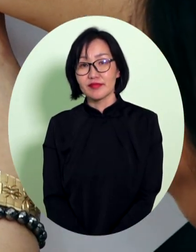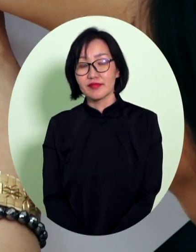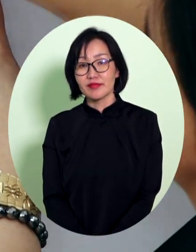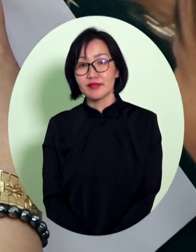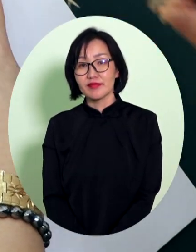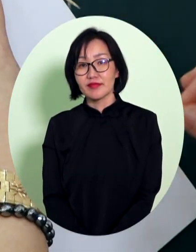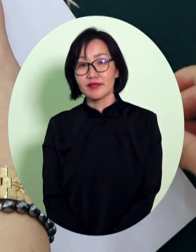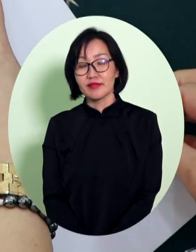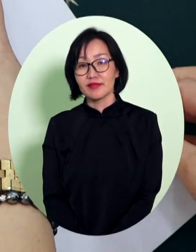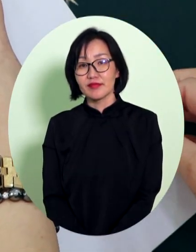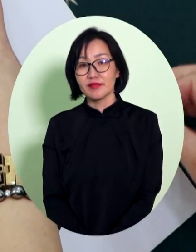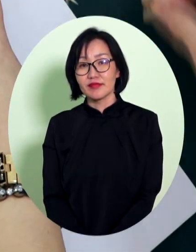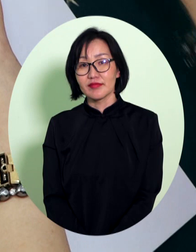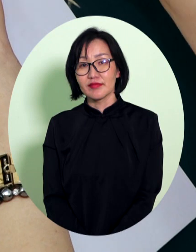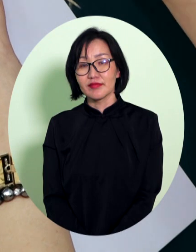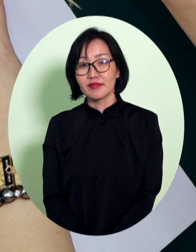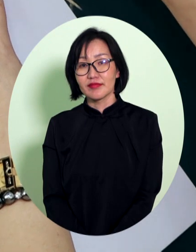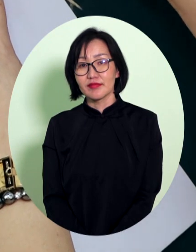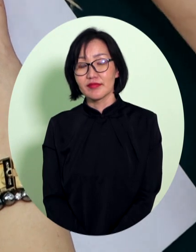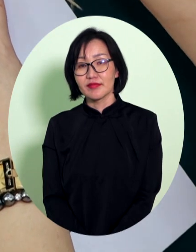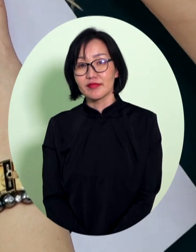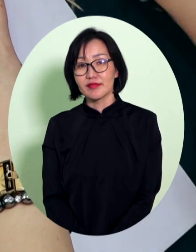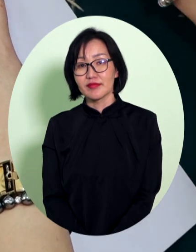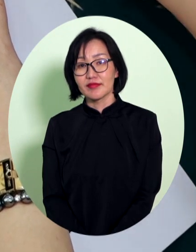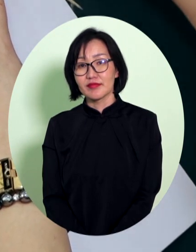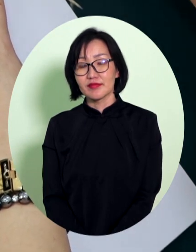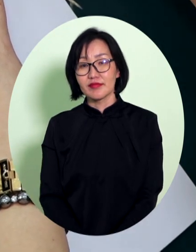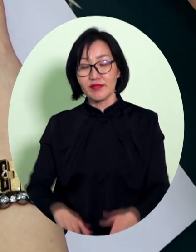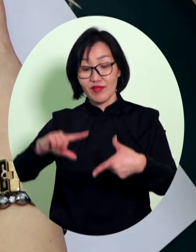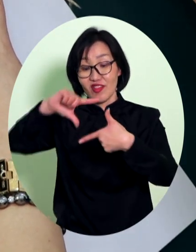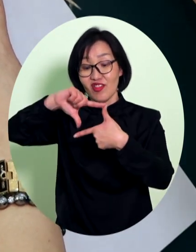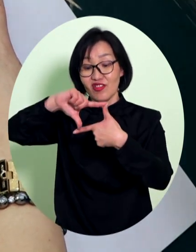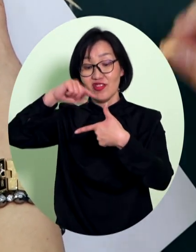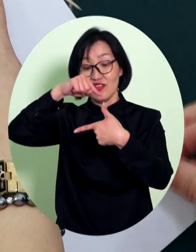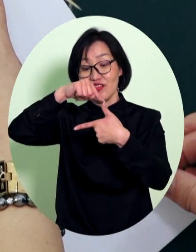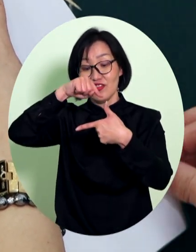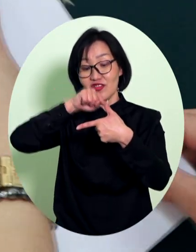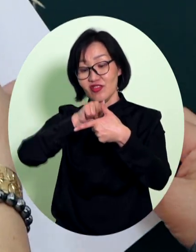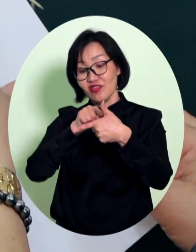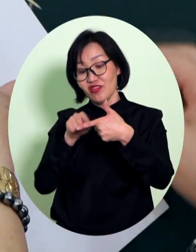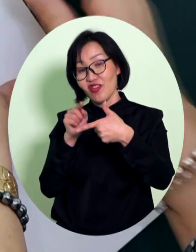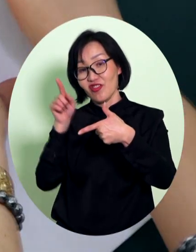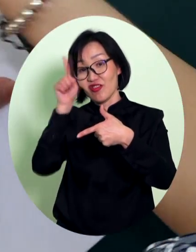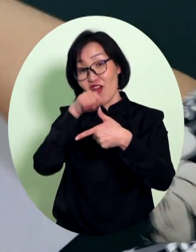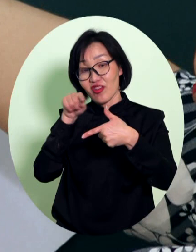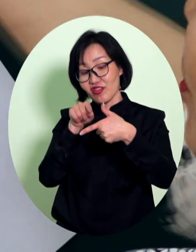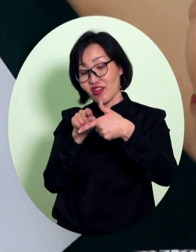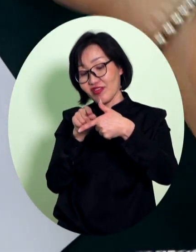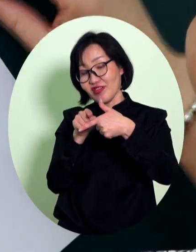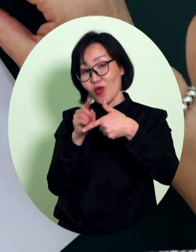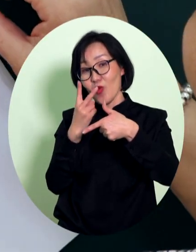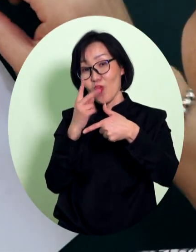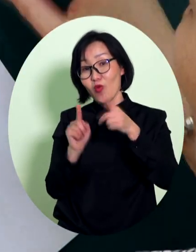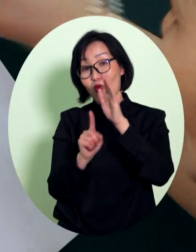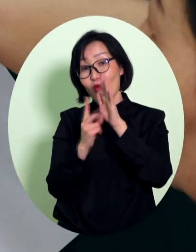цэгийг тэмдэглэх нь байна. Тэгш өнцг маань энд байна шүү дээ. Тэгш өнцгөө тойрог дээрээ тэмдэглээд тэгш өнцг